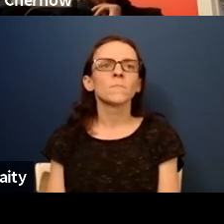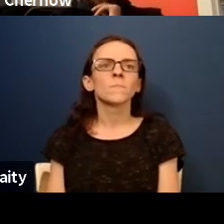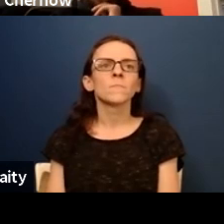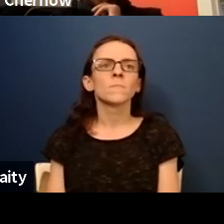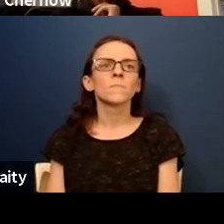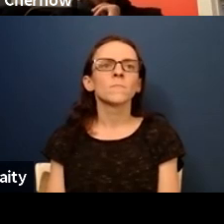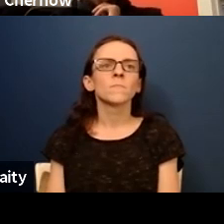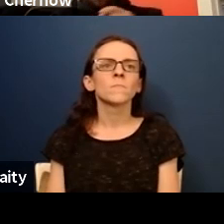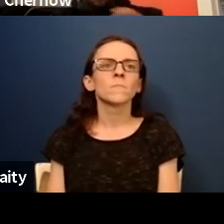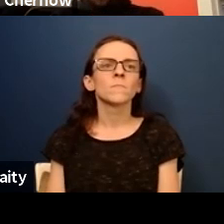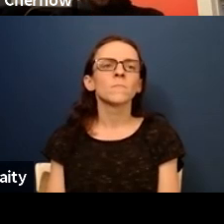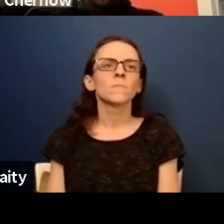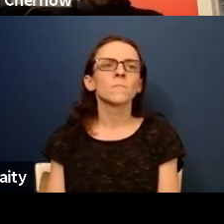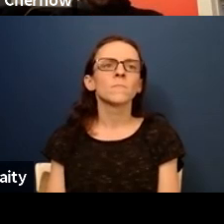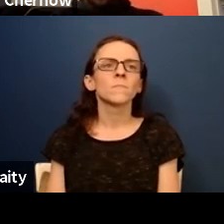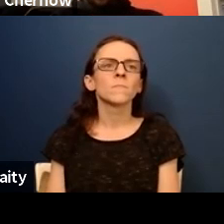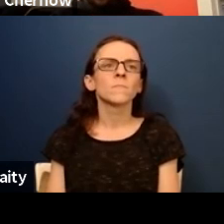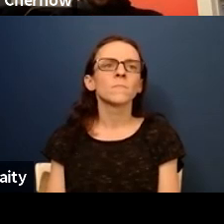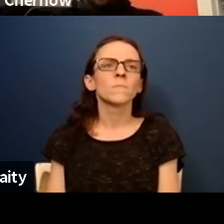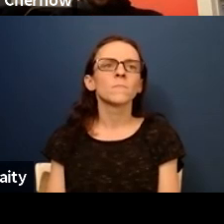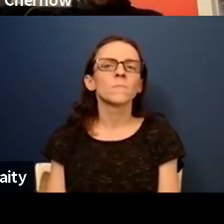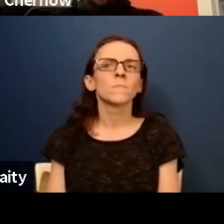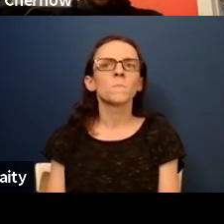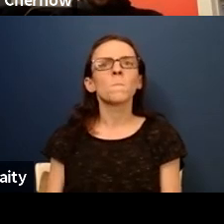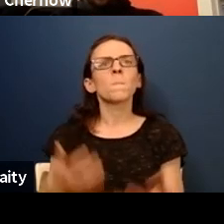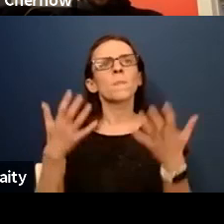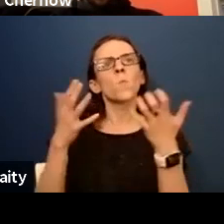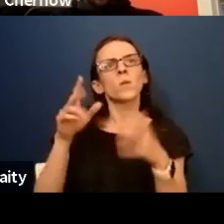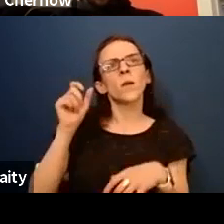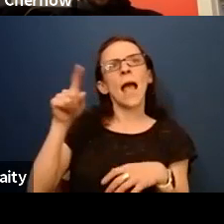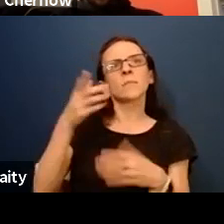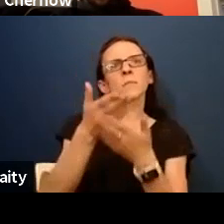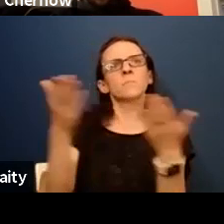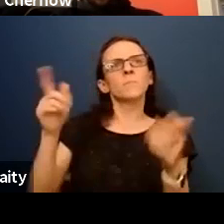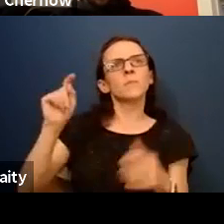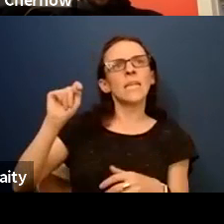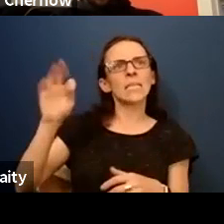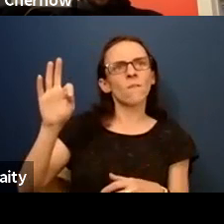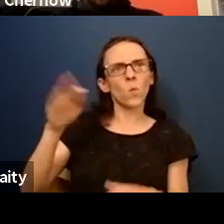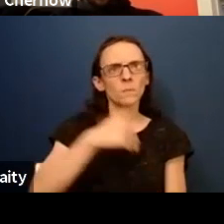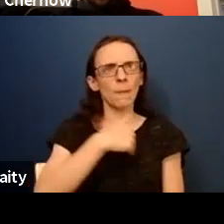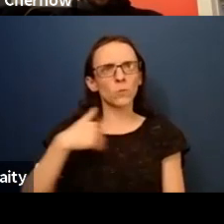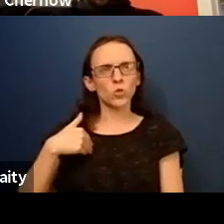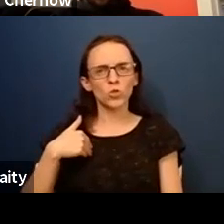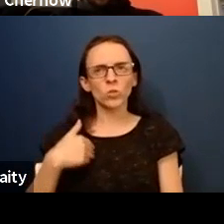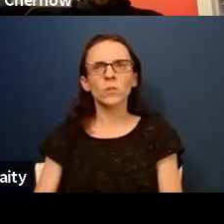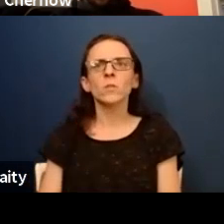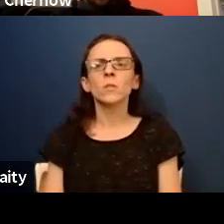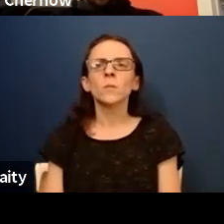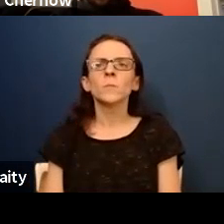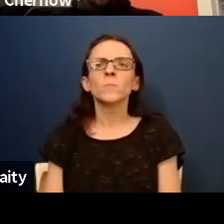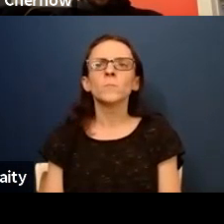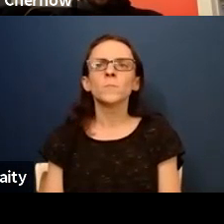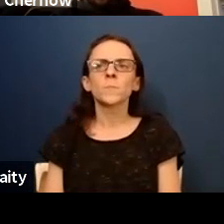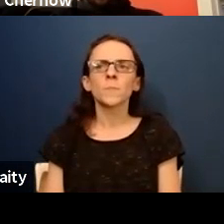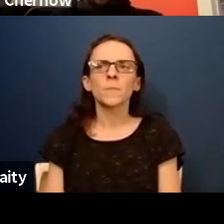呢度咧？ I want to ask a question to the task force members. The reason you are able to sit here to decide this